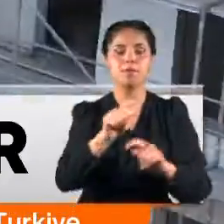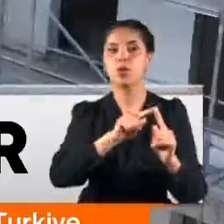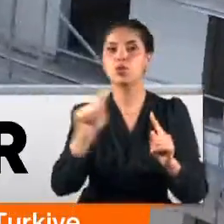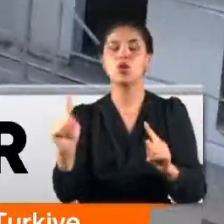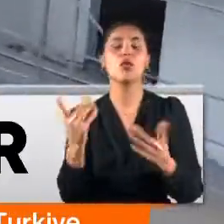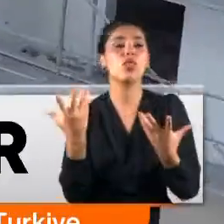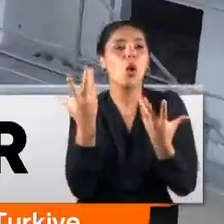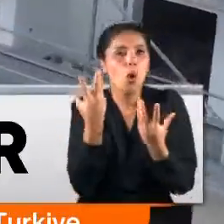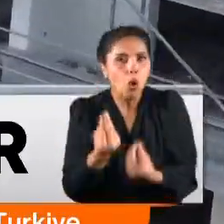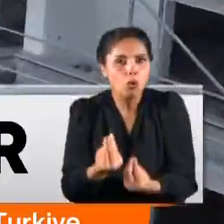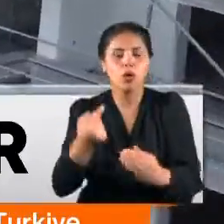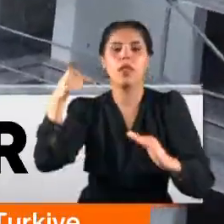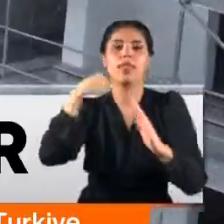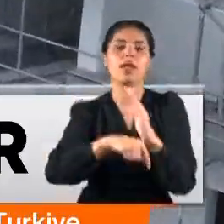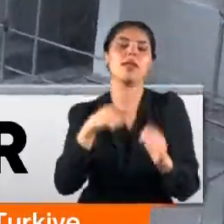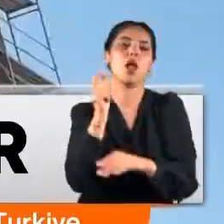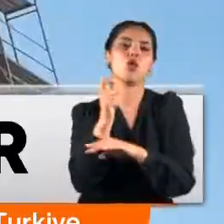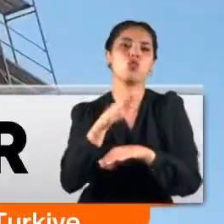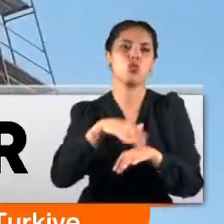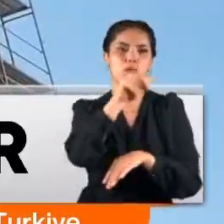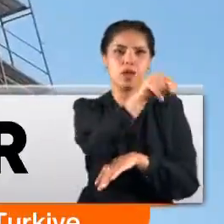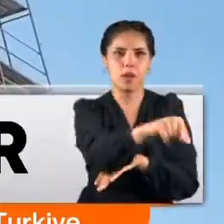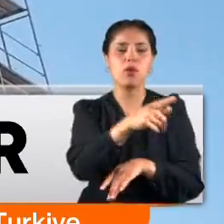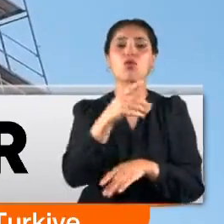nokta ile ilgili ayrıntılı bir sunum yapacak.